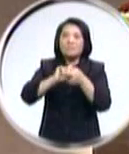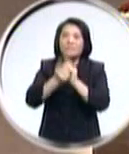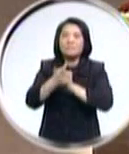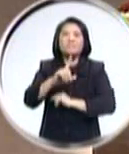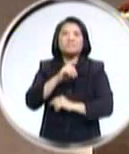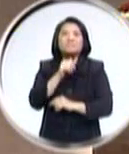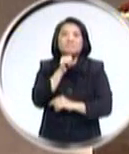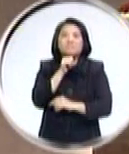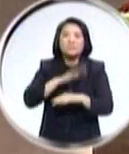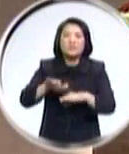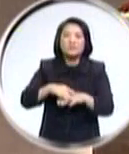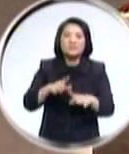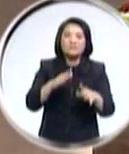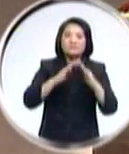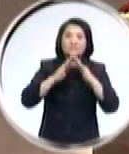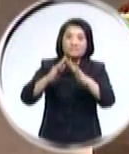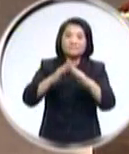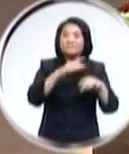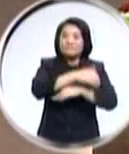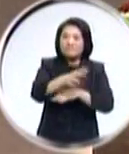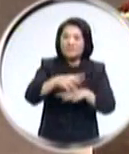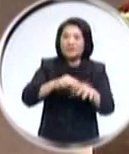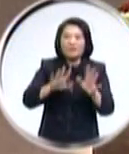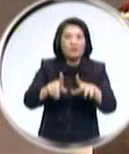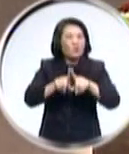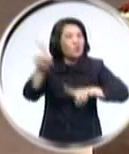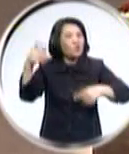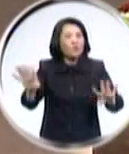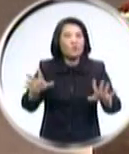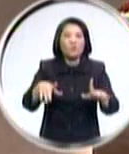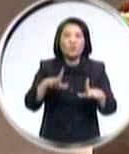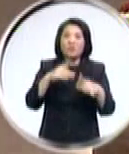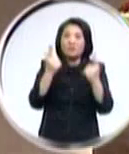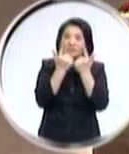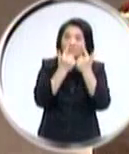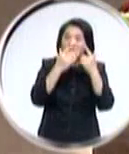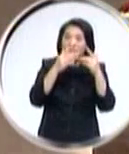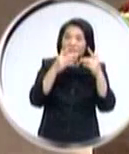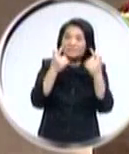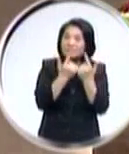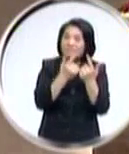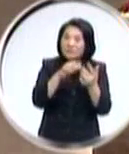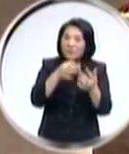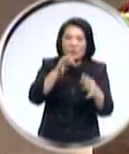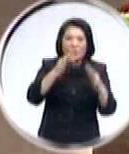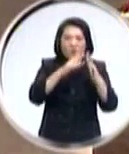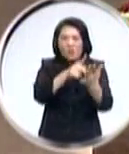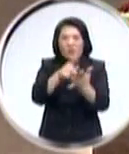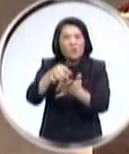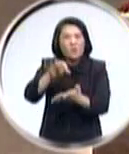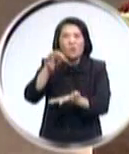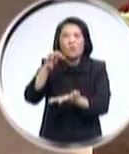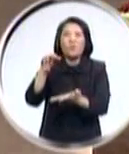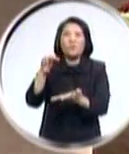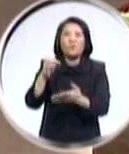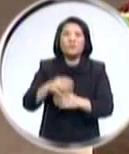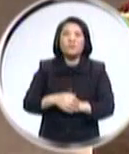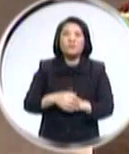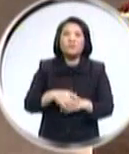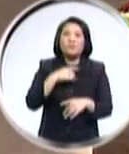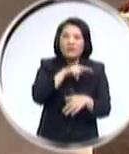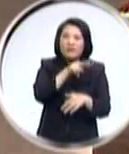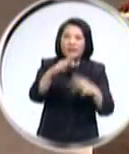扩大，大台北的房价涨上了天，但是出了台北市到处可以看到房屋